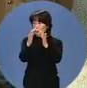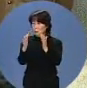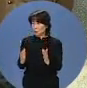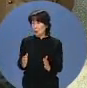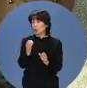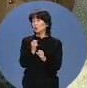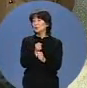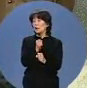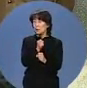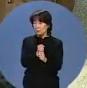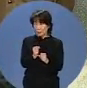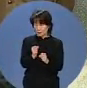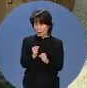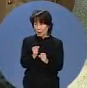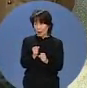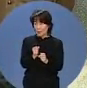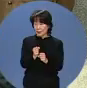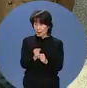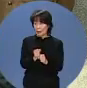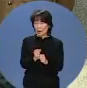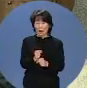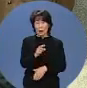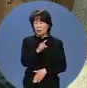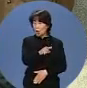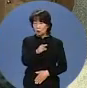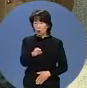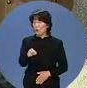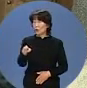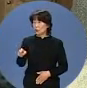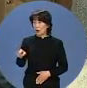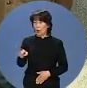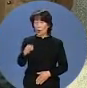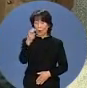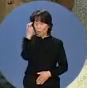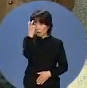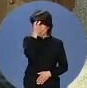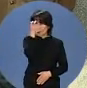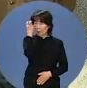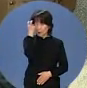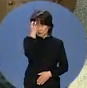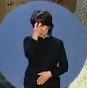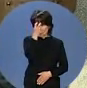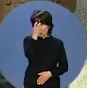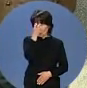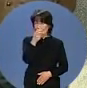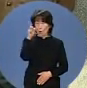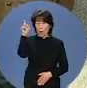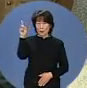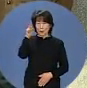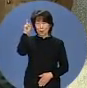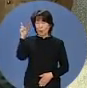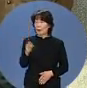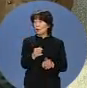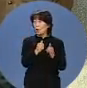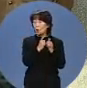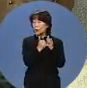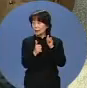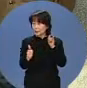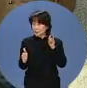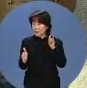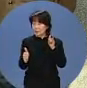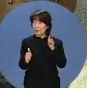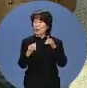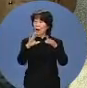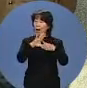も作られるようになってきました。ですからお墓の石造物を調べるとね、生駒の